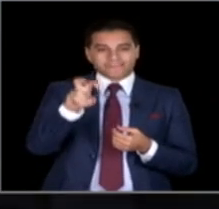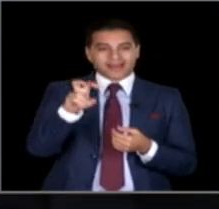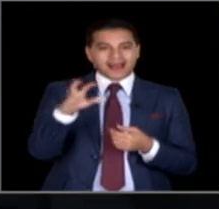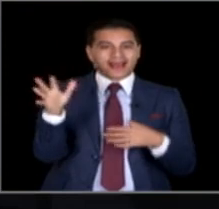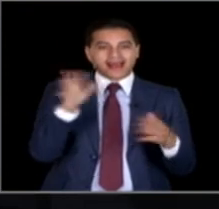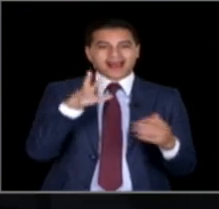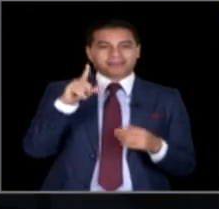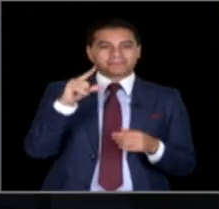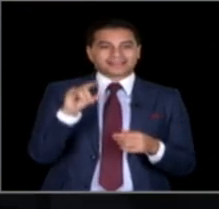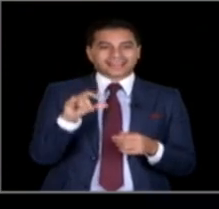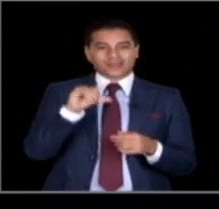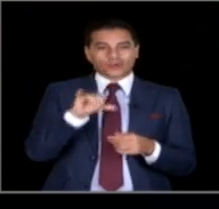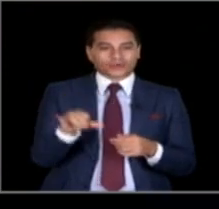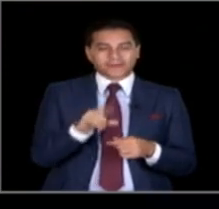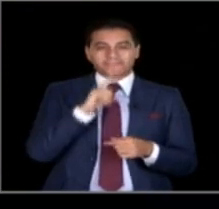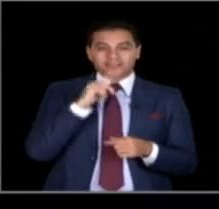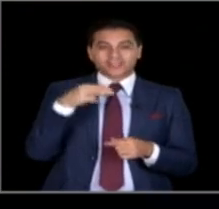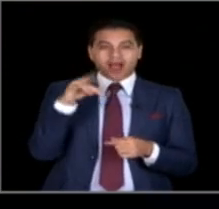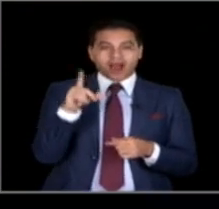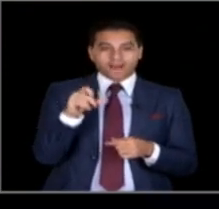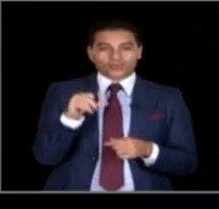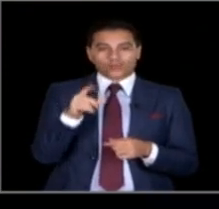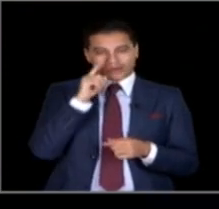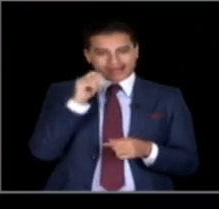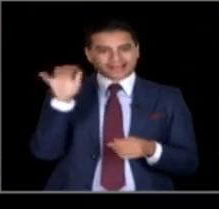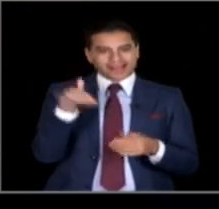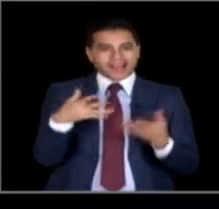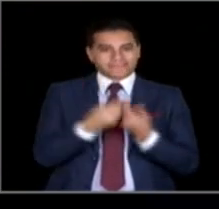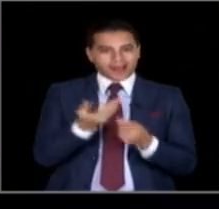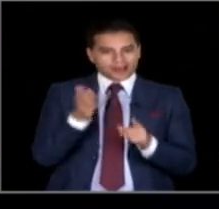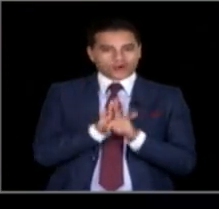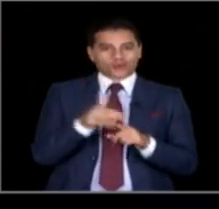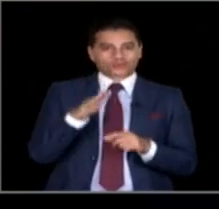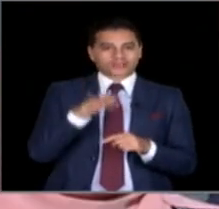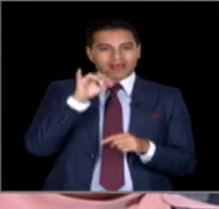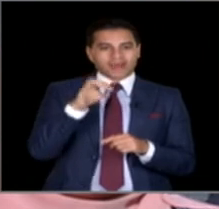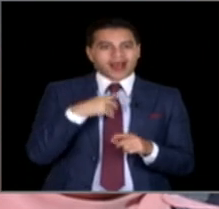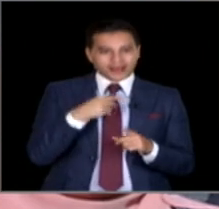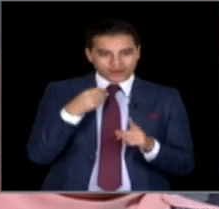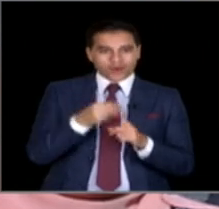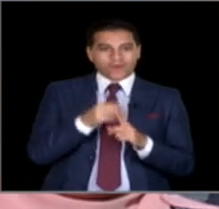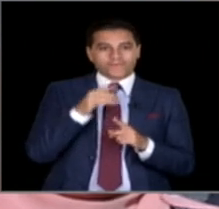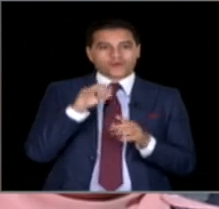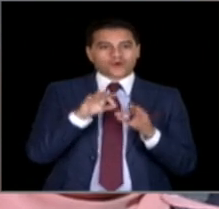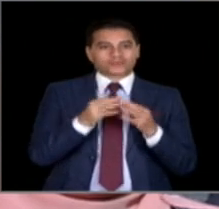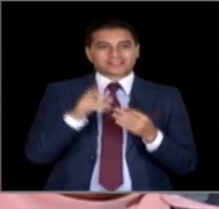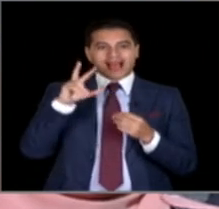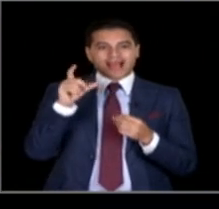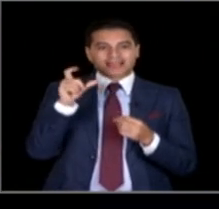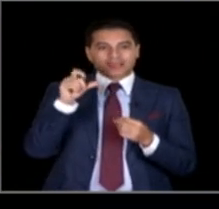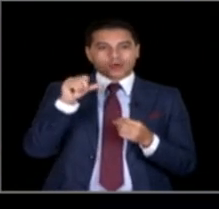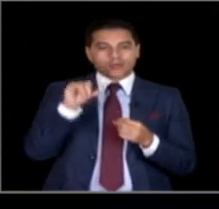جدع برضو، عنده ولاء، جه مع أسامة. يا أخي أنا بحب عيلة نويه الحقيقة. محمود